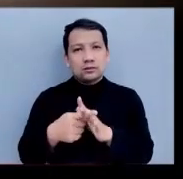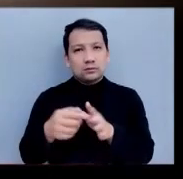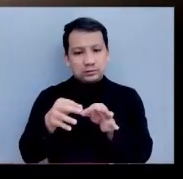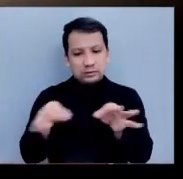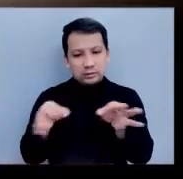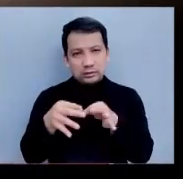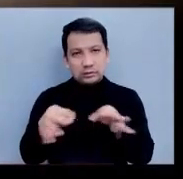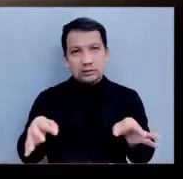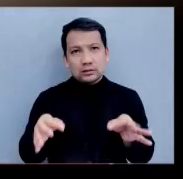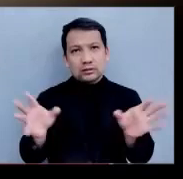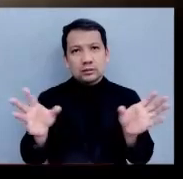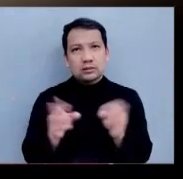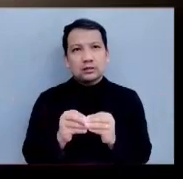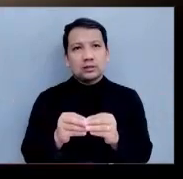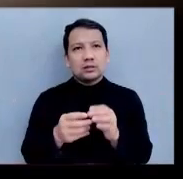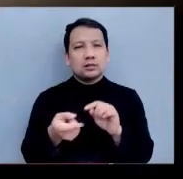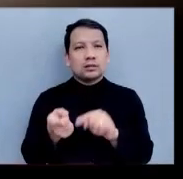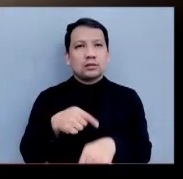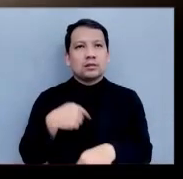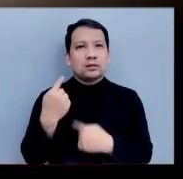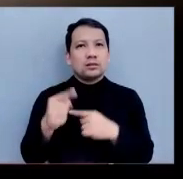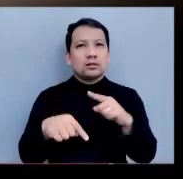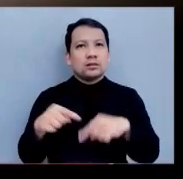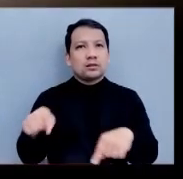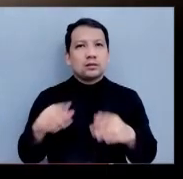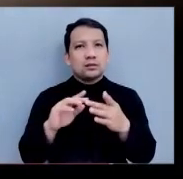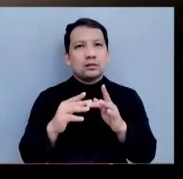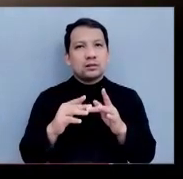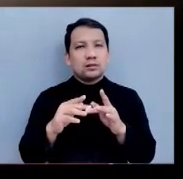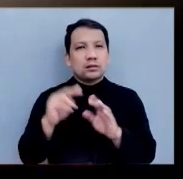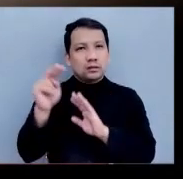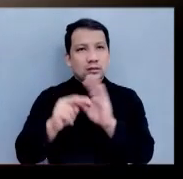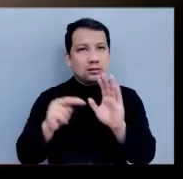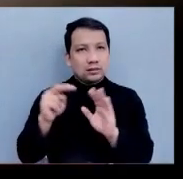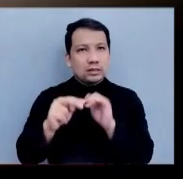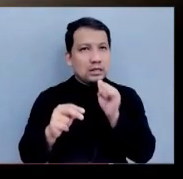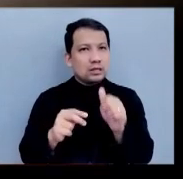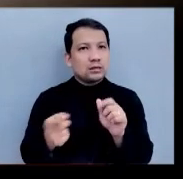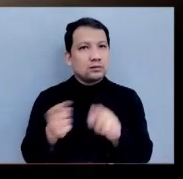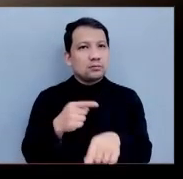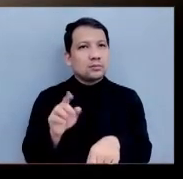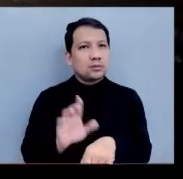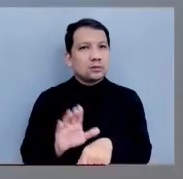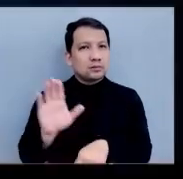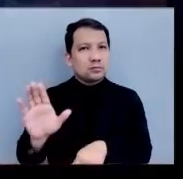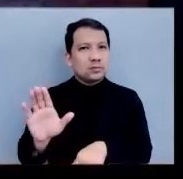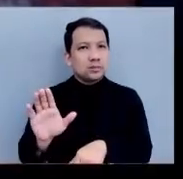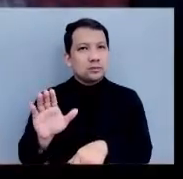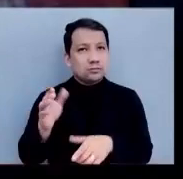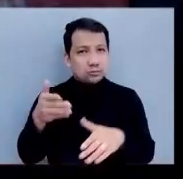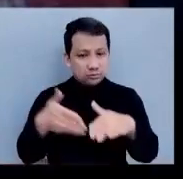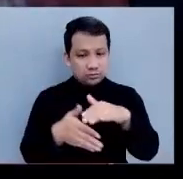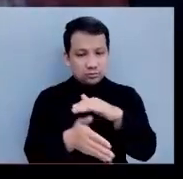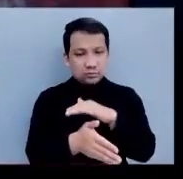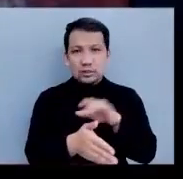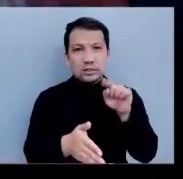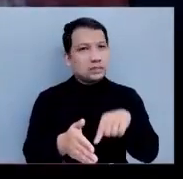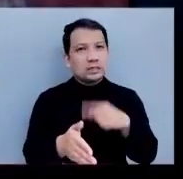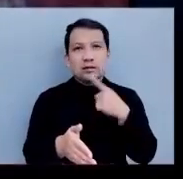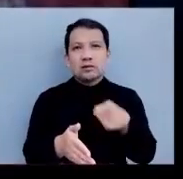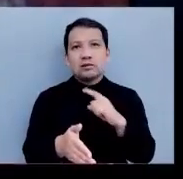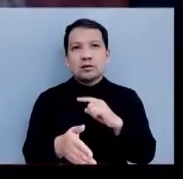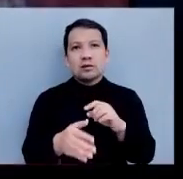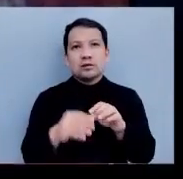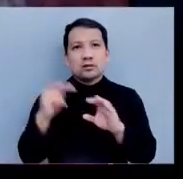clips na ginamit ay kuha mula sa iba't ibang online videos at hindi po galing sa Titan. Ang debris naman na makikita sa video